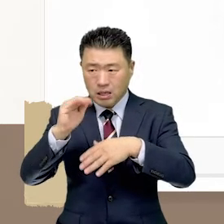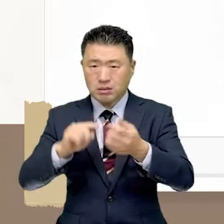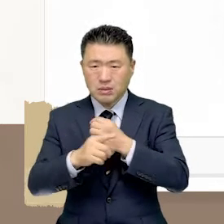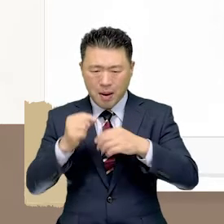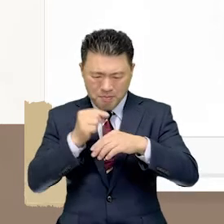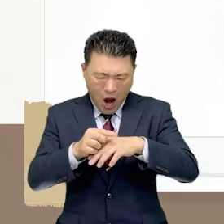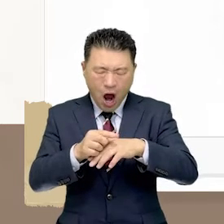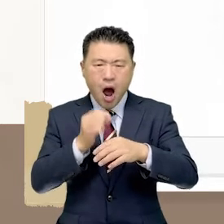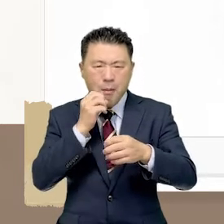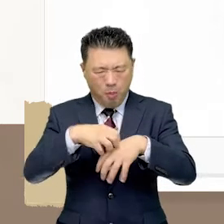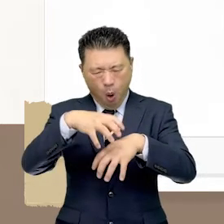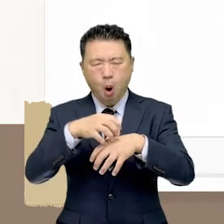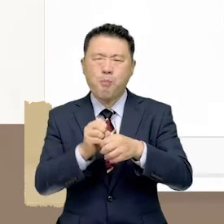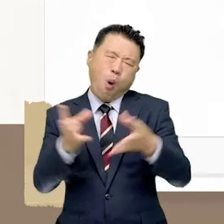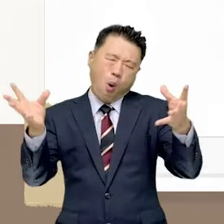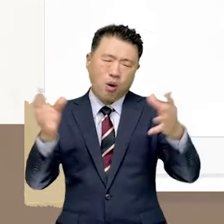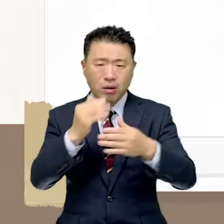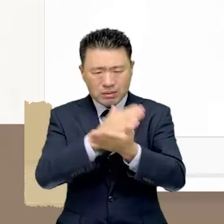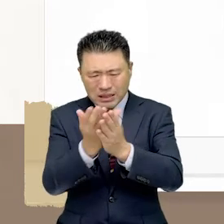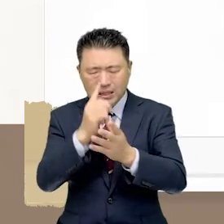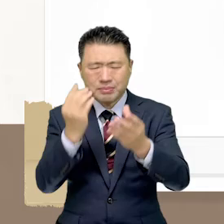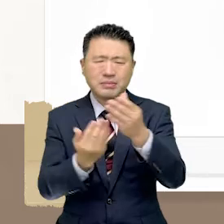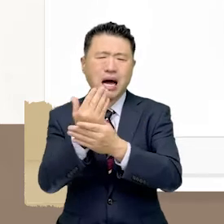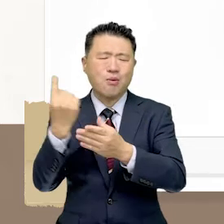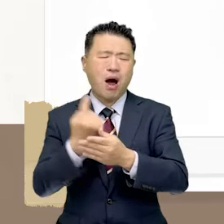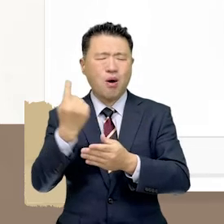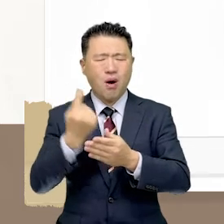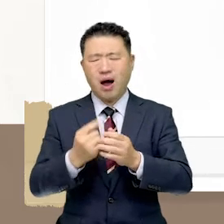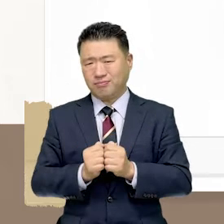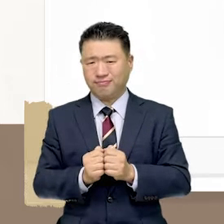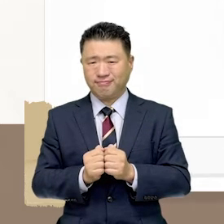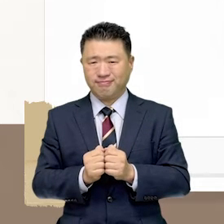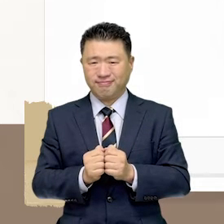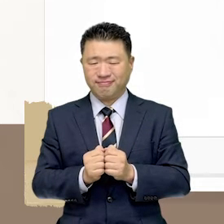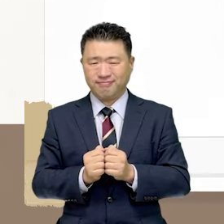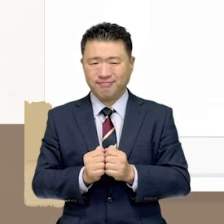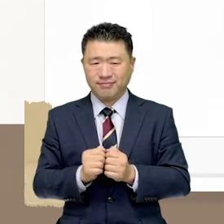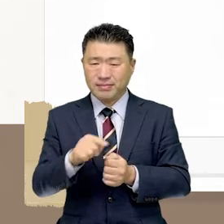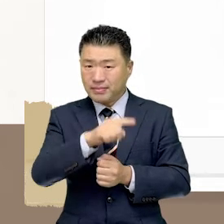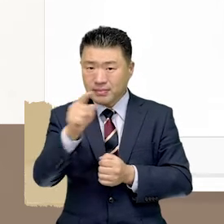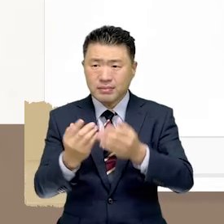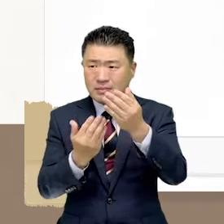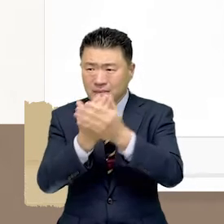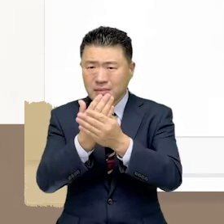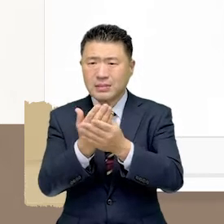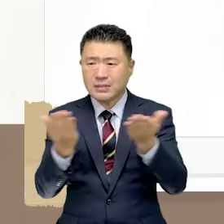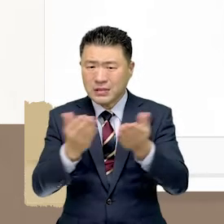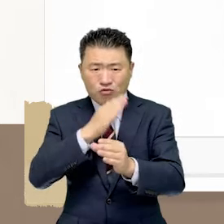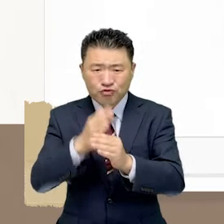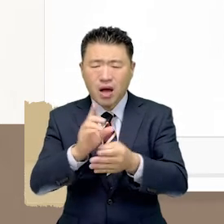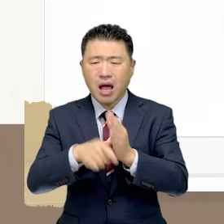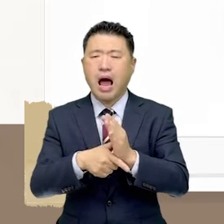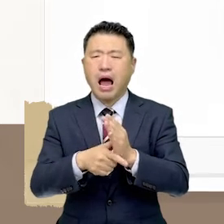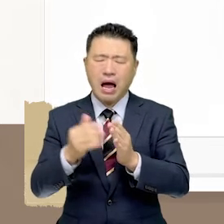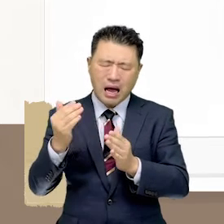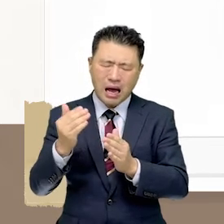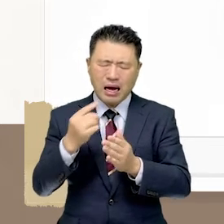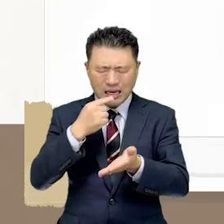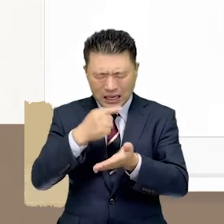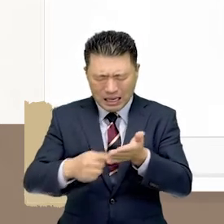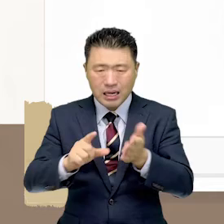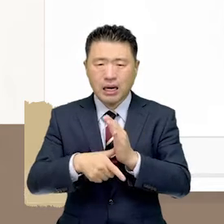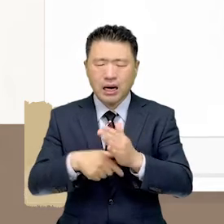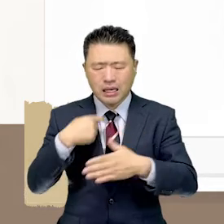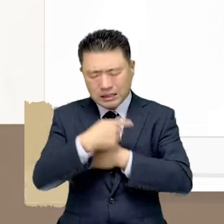갈라져서 터지는 파열 등의 부상을 입을 수 있습니다. 이렇게 발생한 산업재해는 개인적으로 신체적,